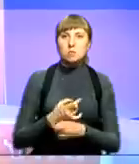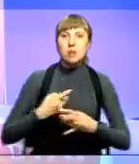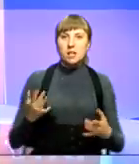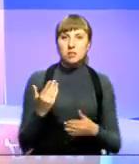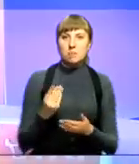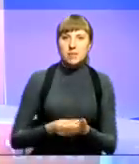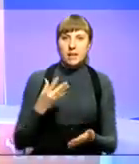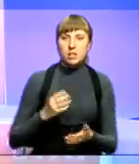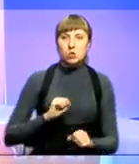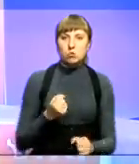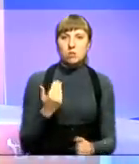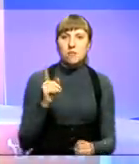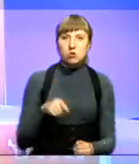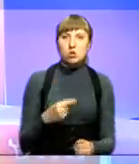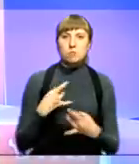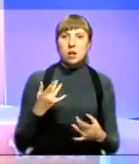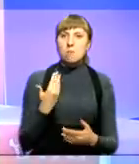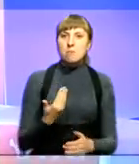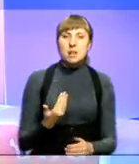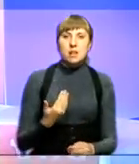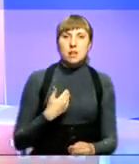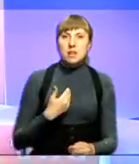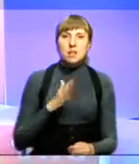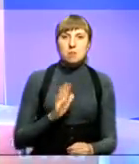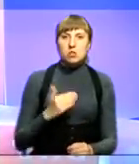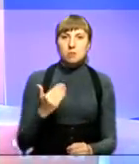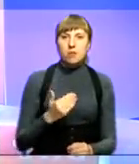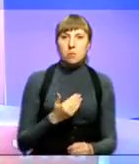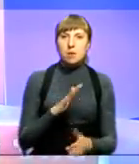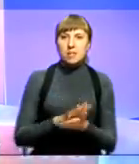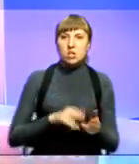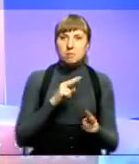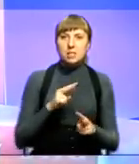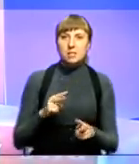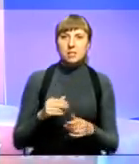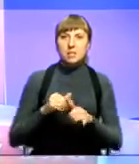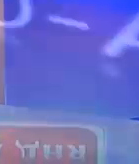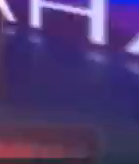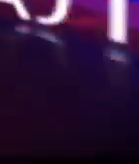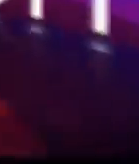праздником. Спасибо. Ну а мы не прощаемся с вами, продолжаем следить за развитием событий на полуострове.